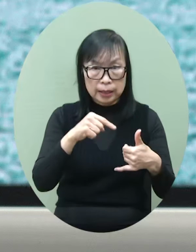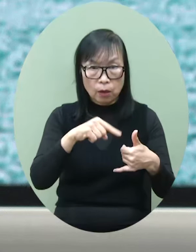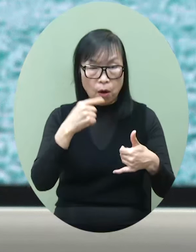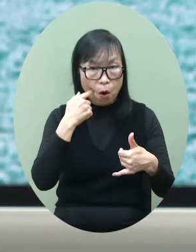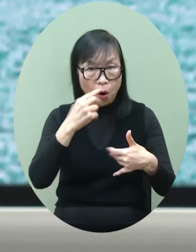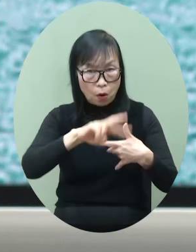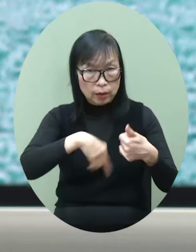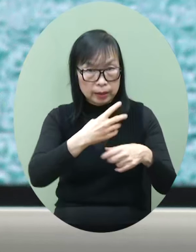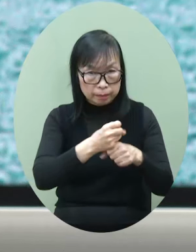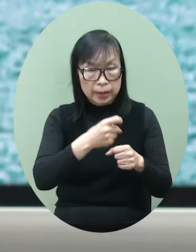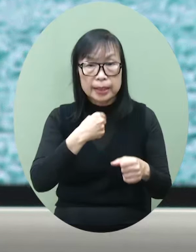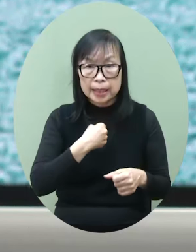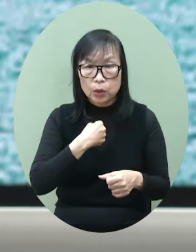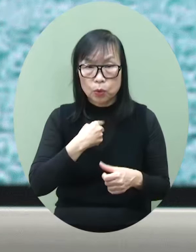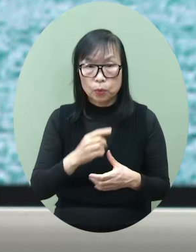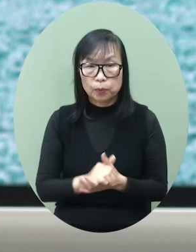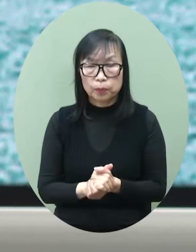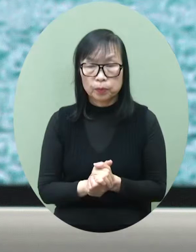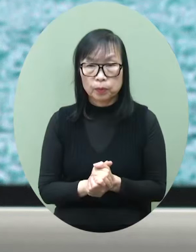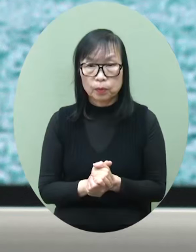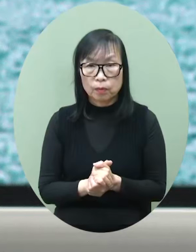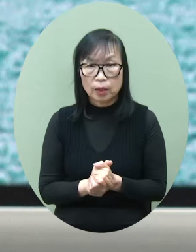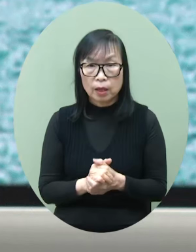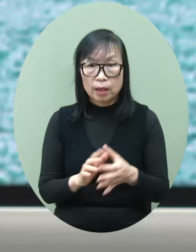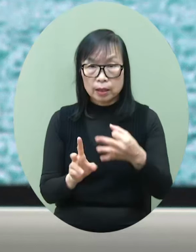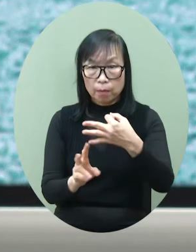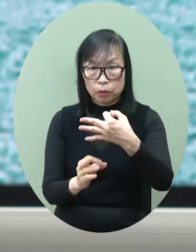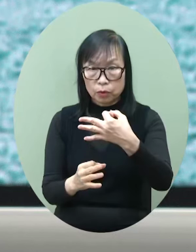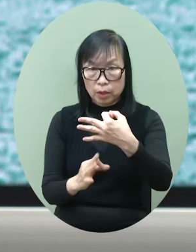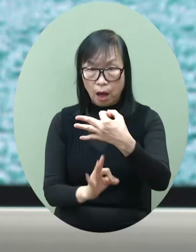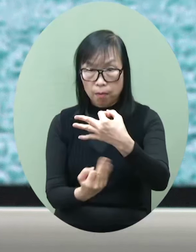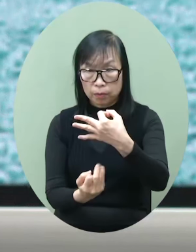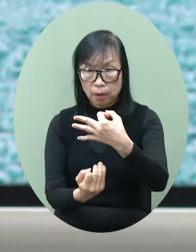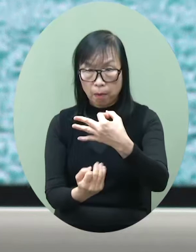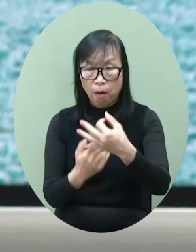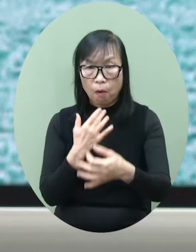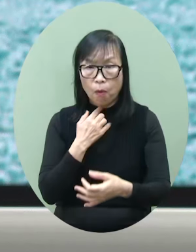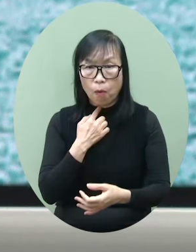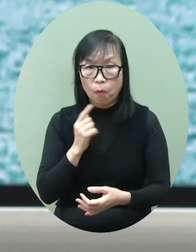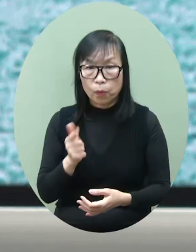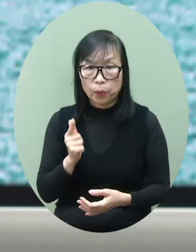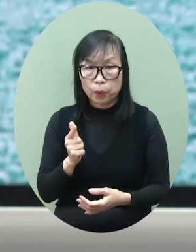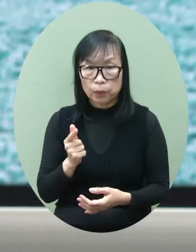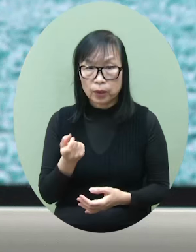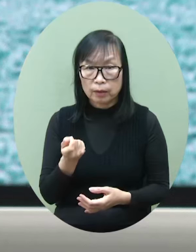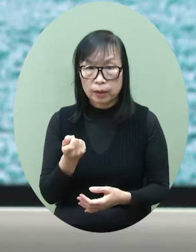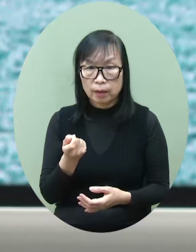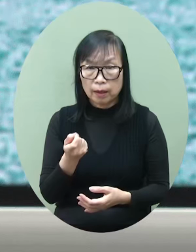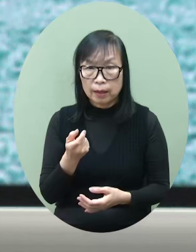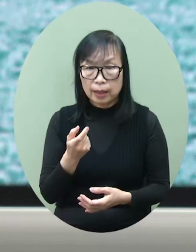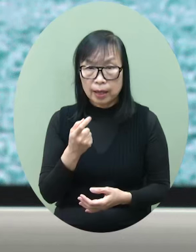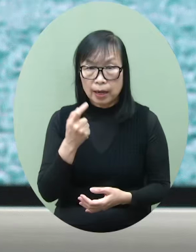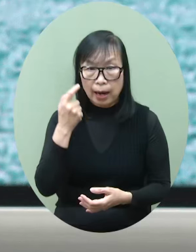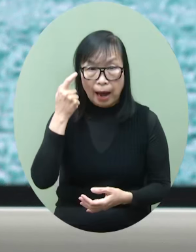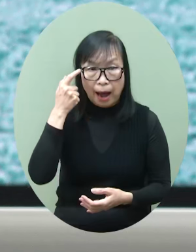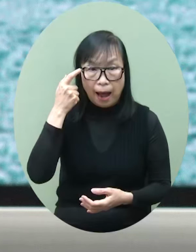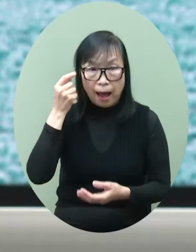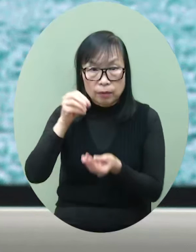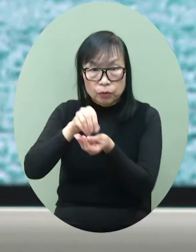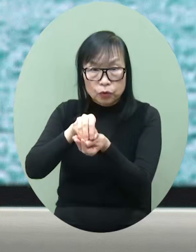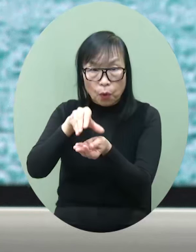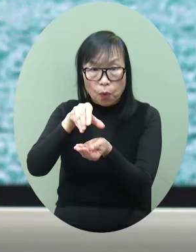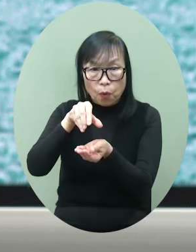接受強制檢測她在3月30日有些喉嚨痛接著就有些眼腫在